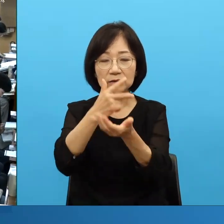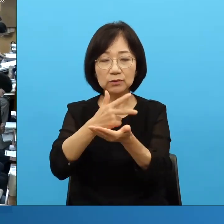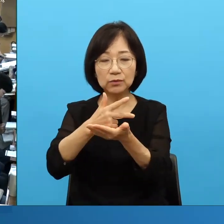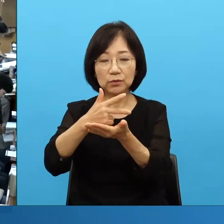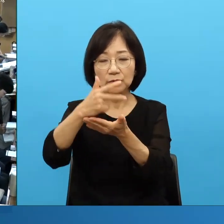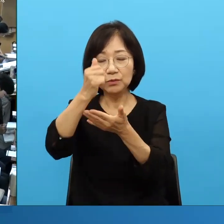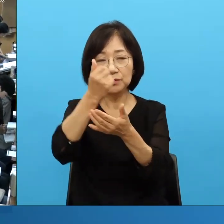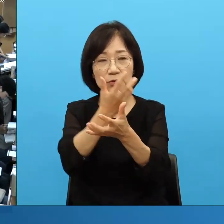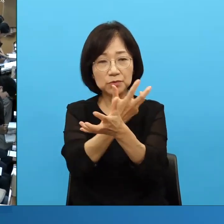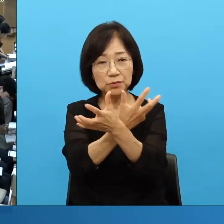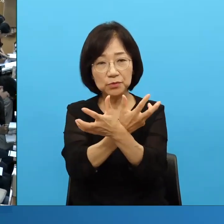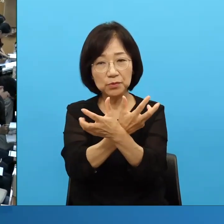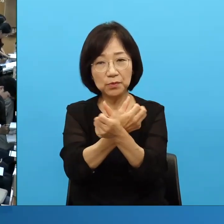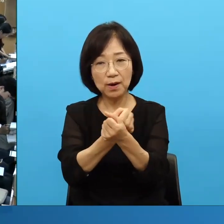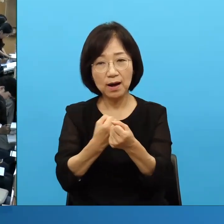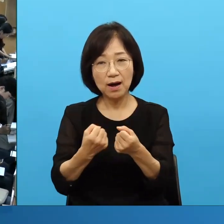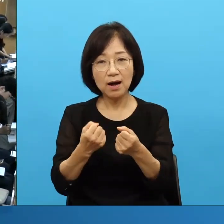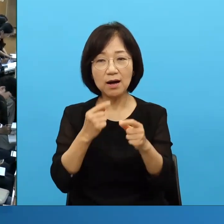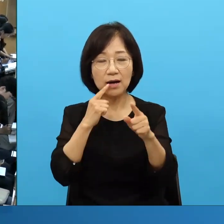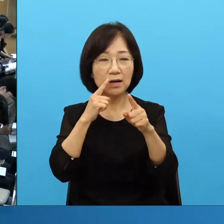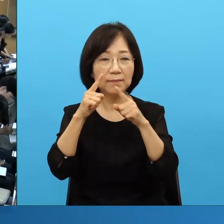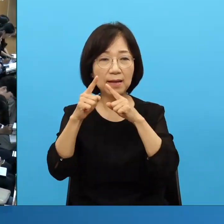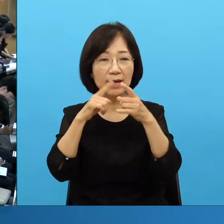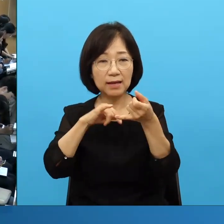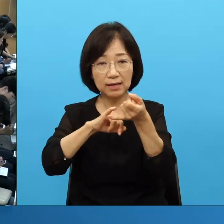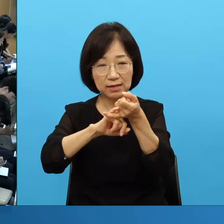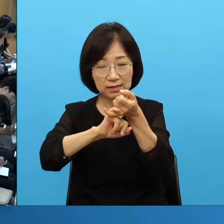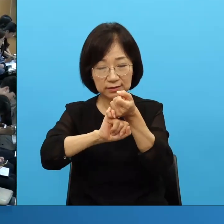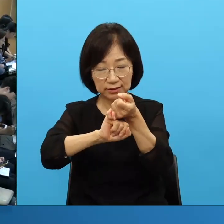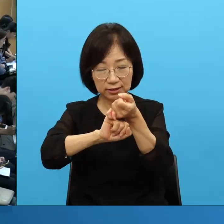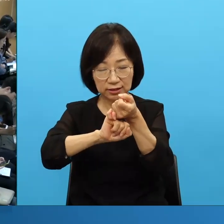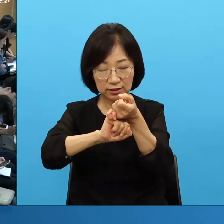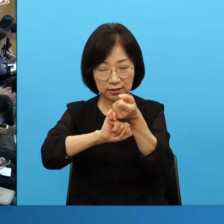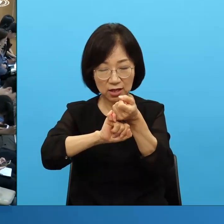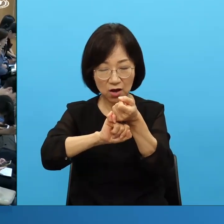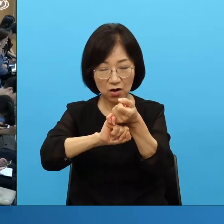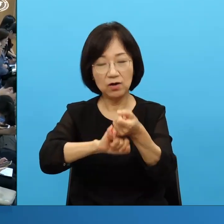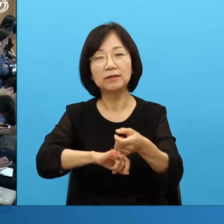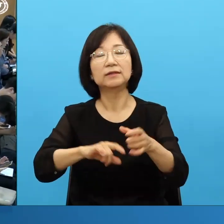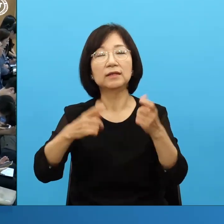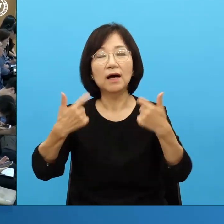위로하 구주와 예수